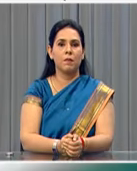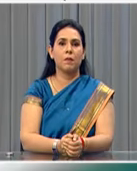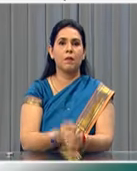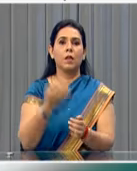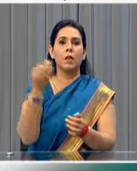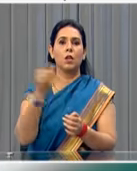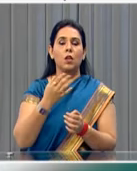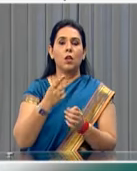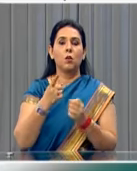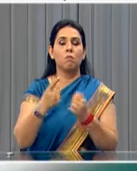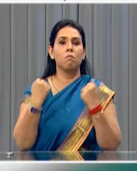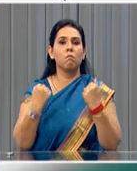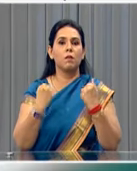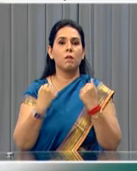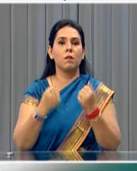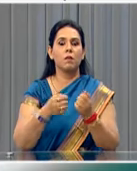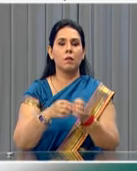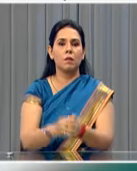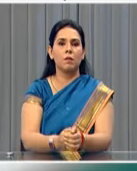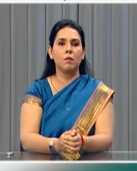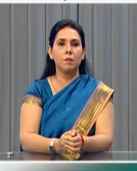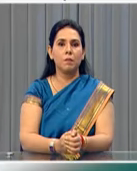नए सामर्थ्य के साथ,